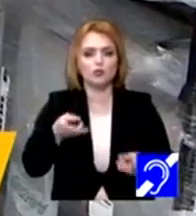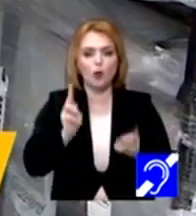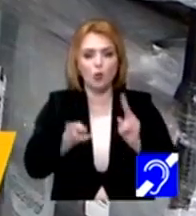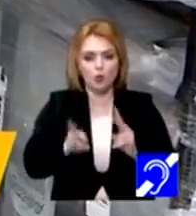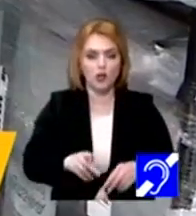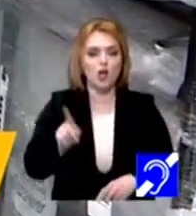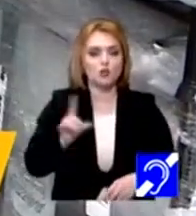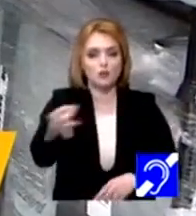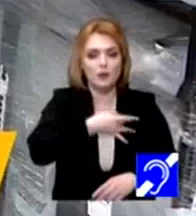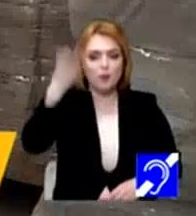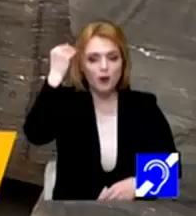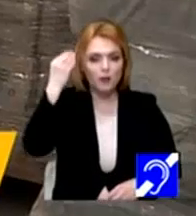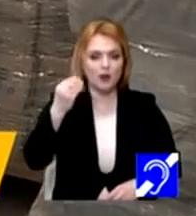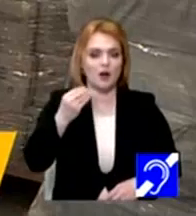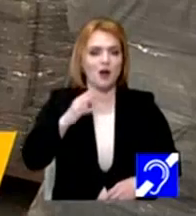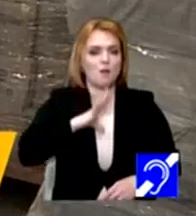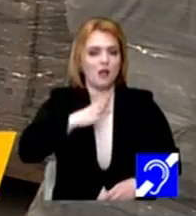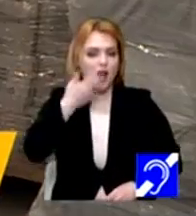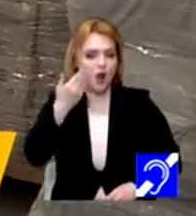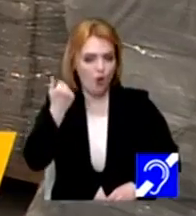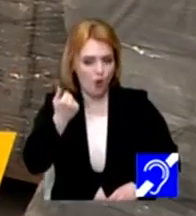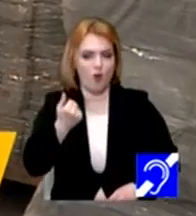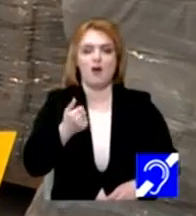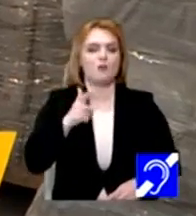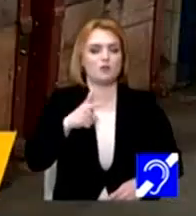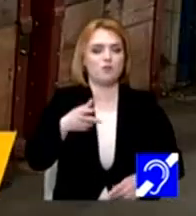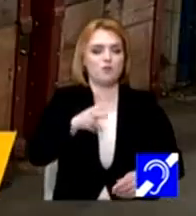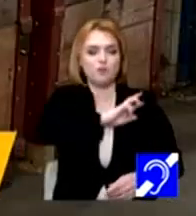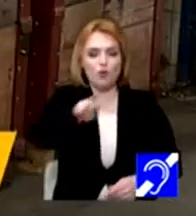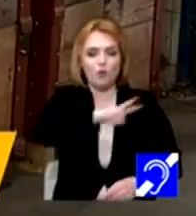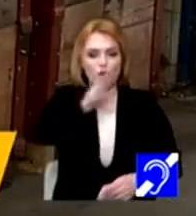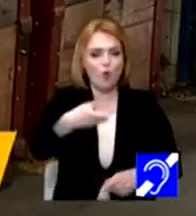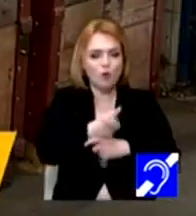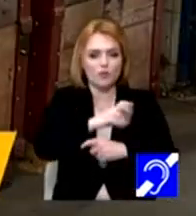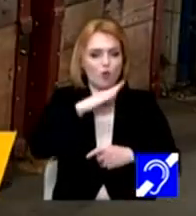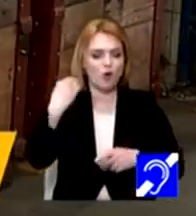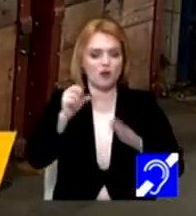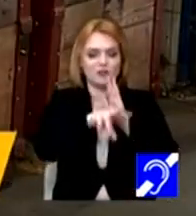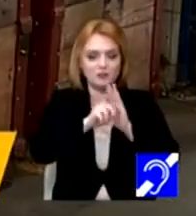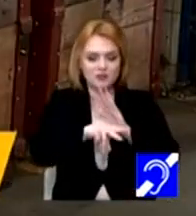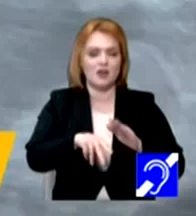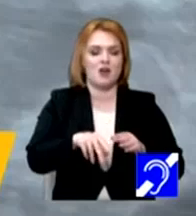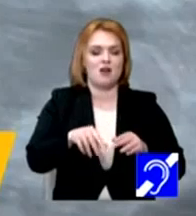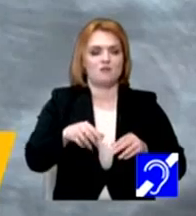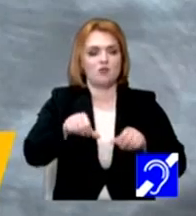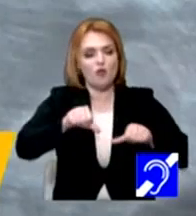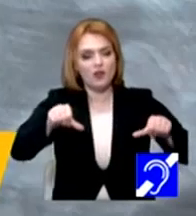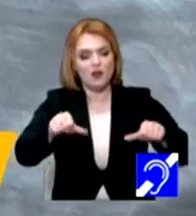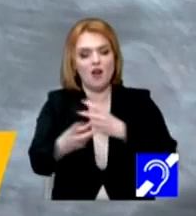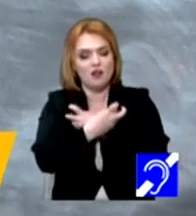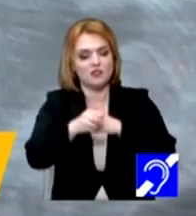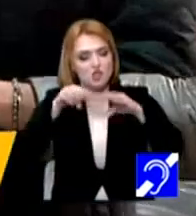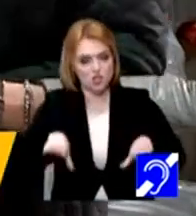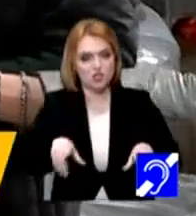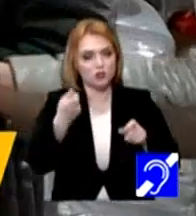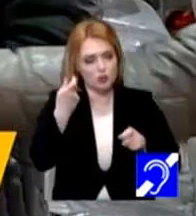Pentru ca Republica Moldova să facă față mai ușor valului mare de refugiați ucraineni, guvernul Elveției s-a solidarizat și a venit în